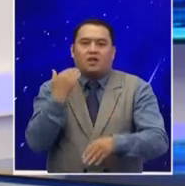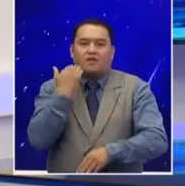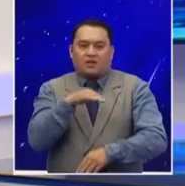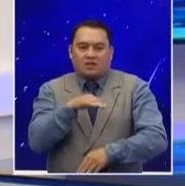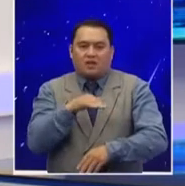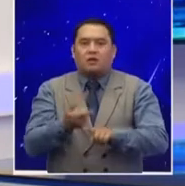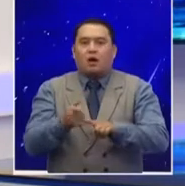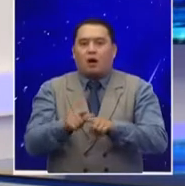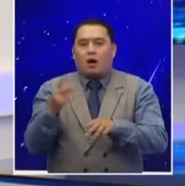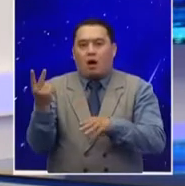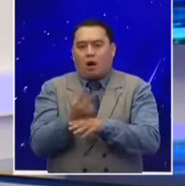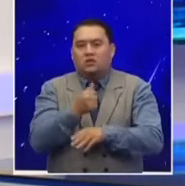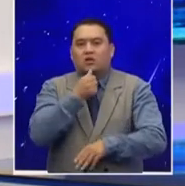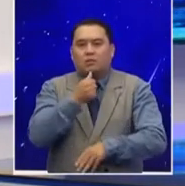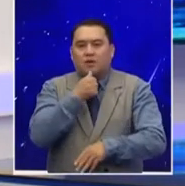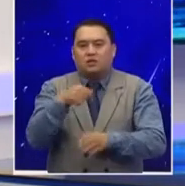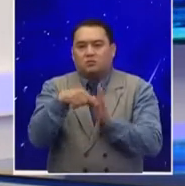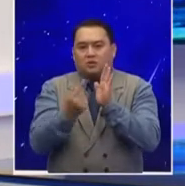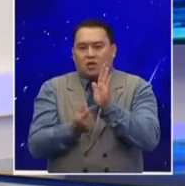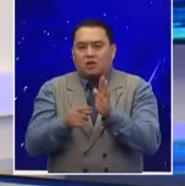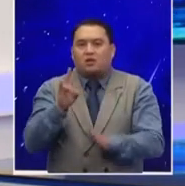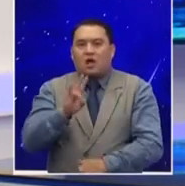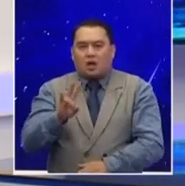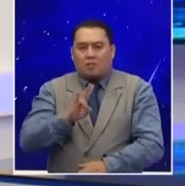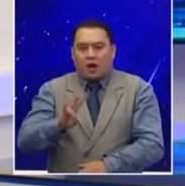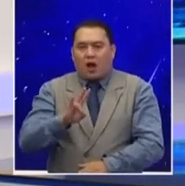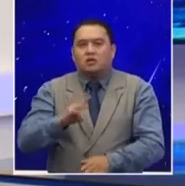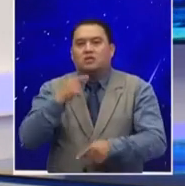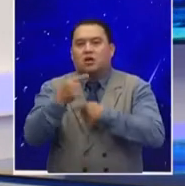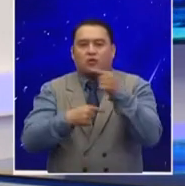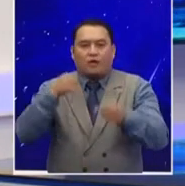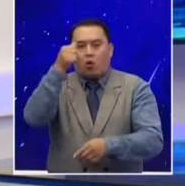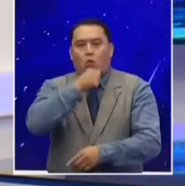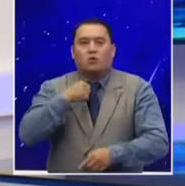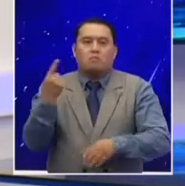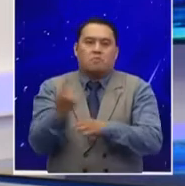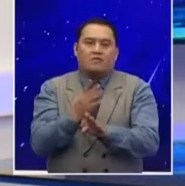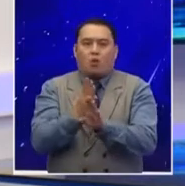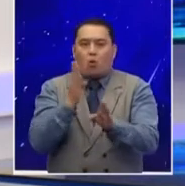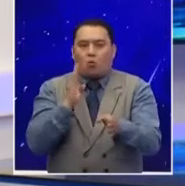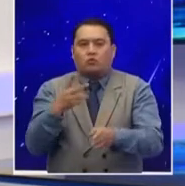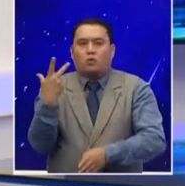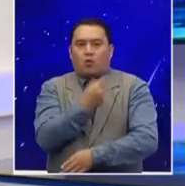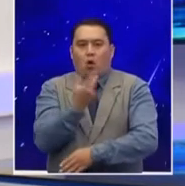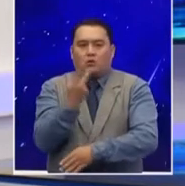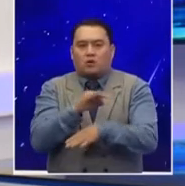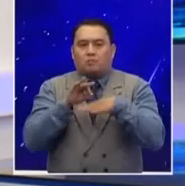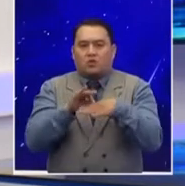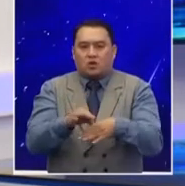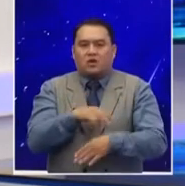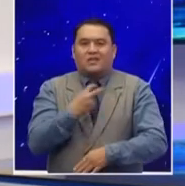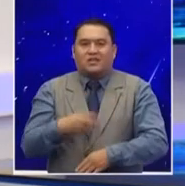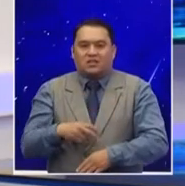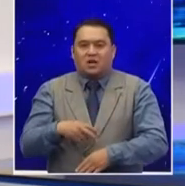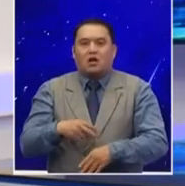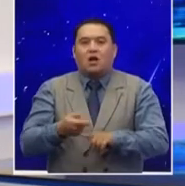эффективности. Вторая фаза испытаний завершится 17 ноября текущего года. В первую очередь вакцинация будет проведена в группе риска,